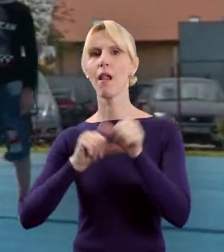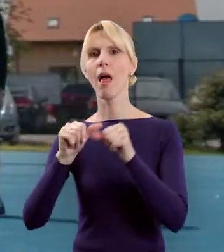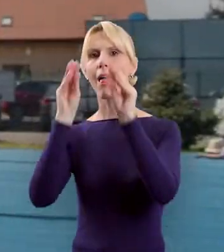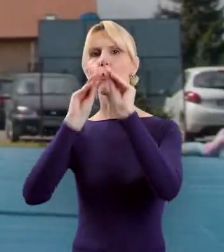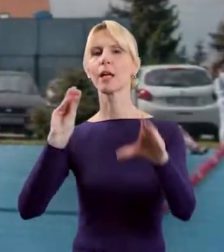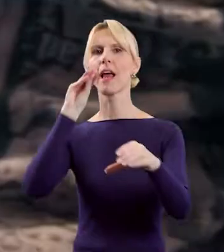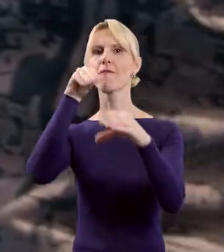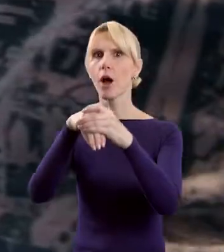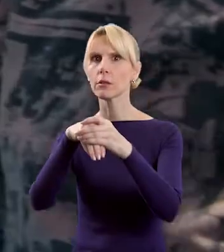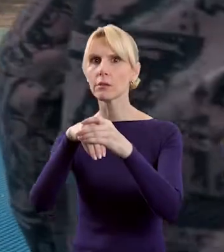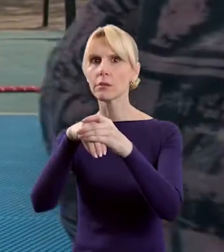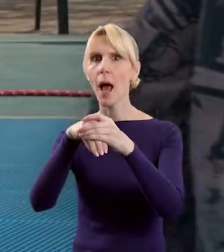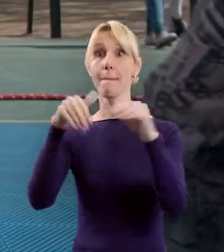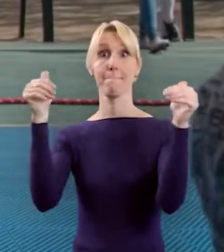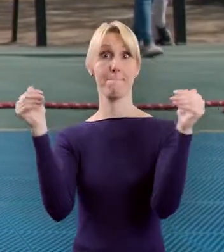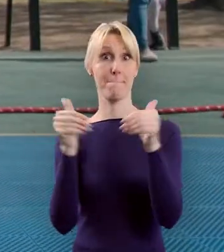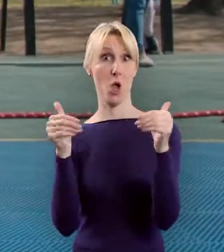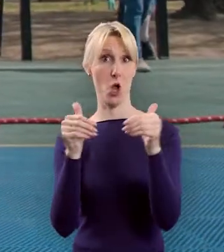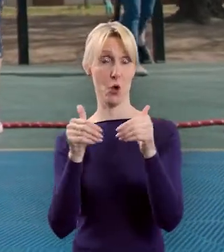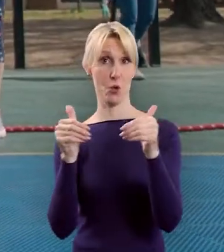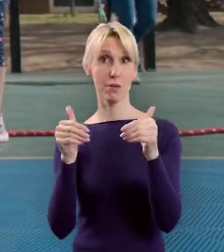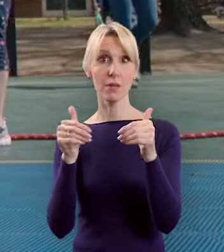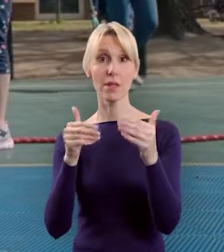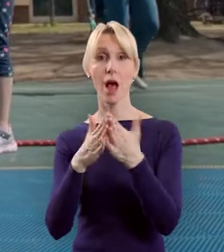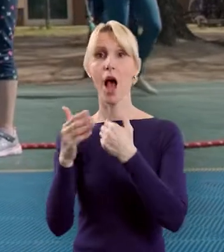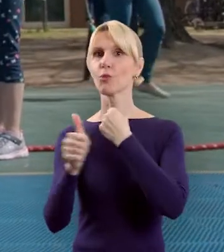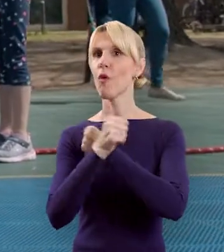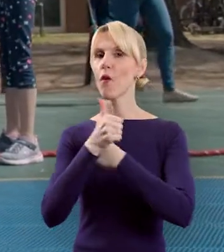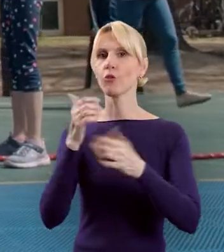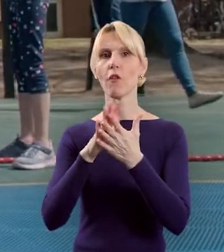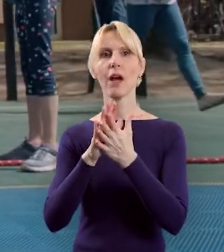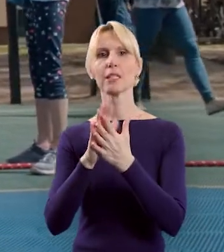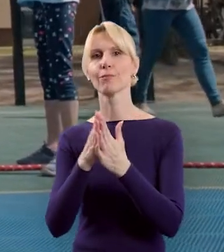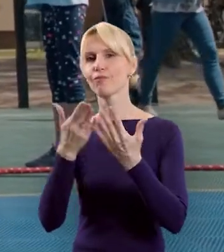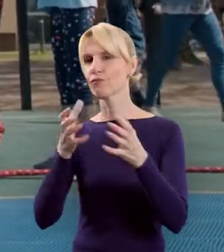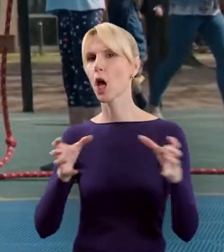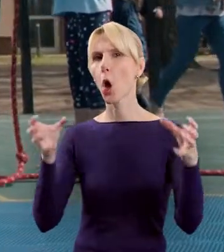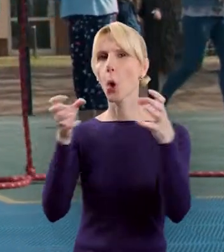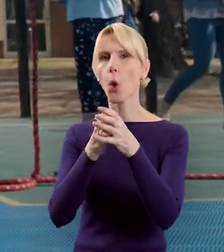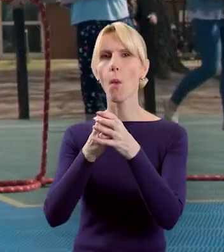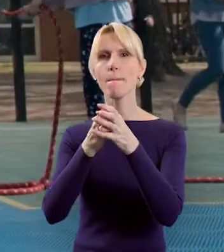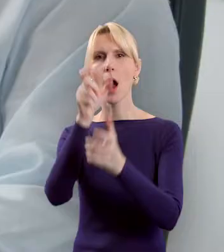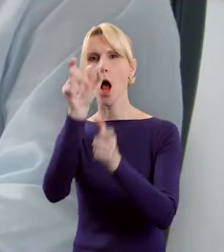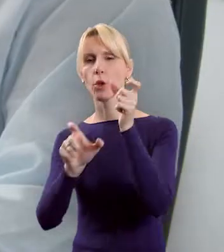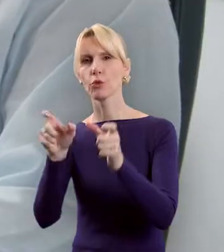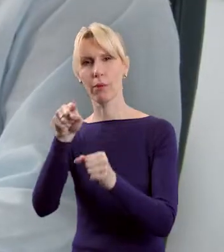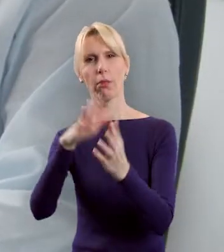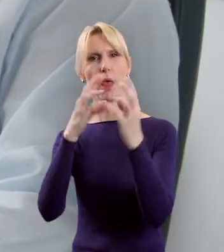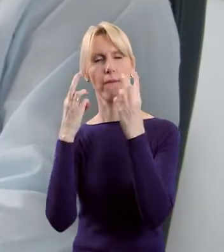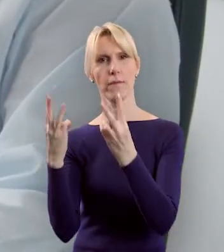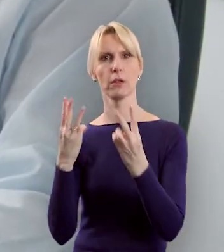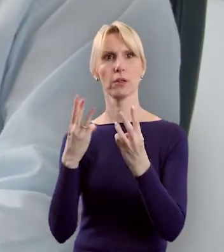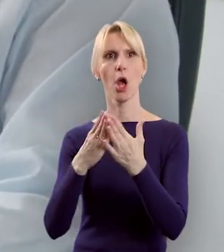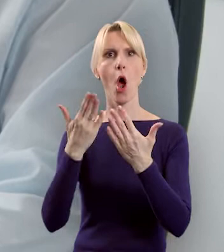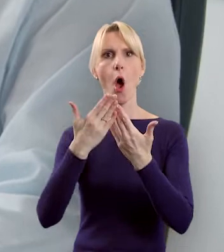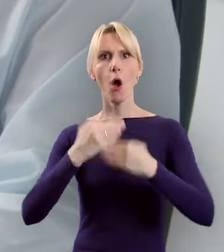edukacją włączającą, można spowodować, że zbierze się zespół ludzi, bo wszędzie najważniejszy jest człowiek. Rozbudować